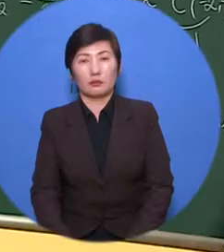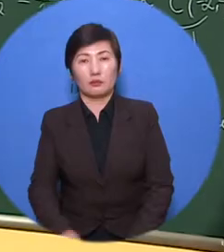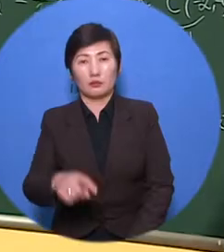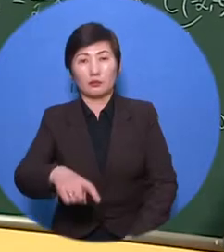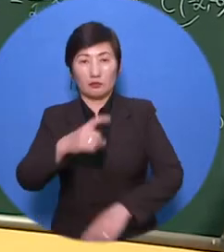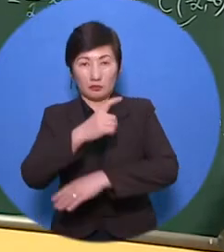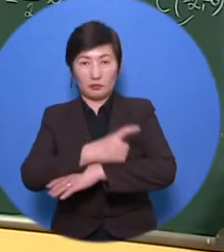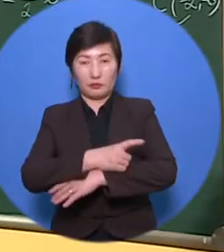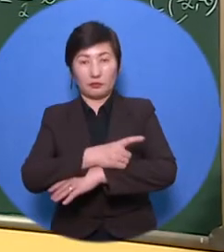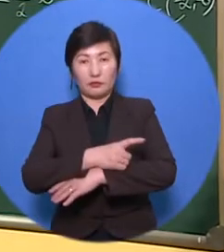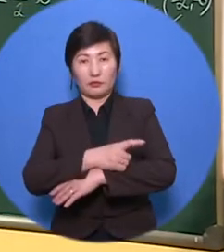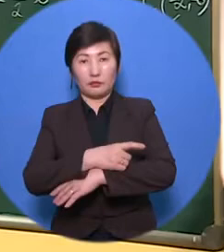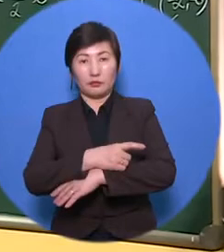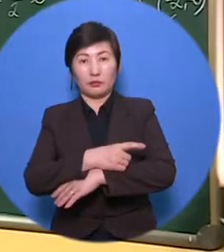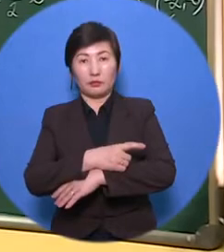За өнөөдрийн хичээлээр